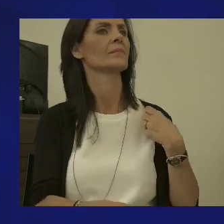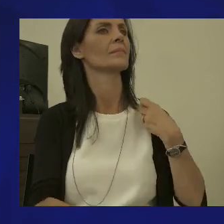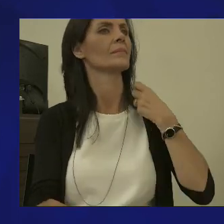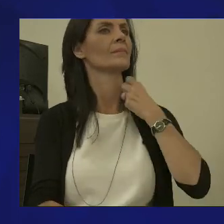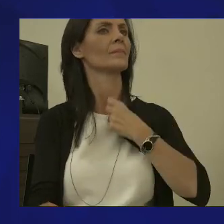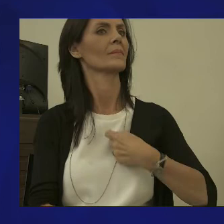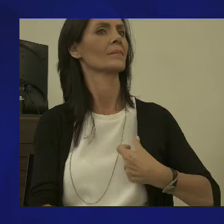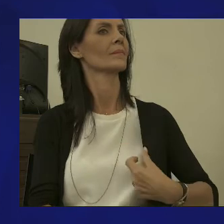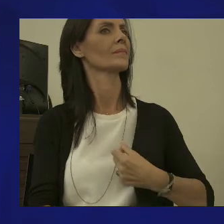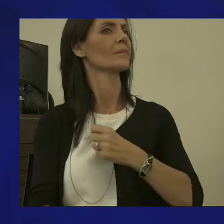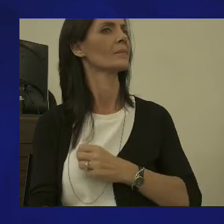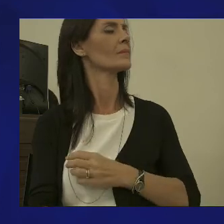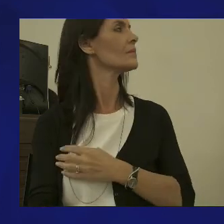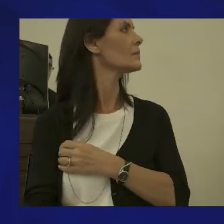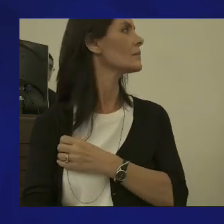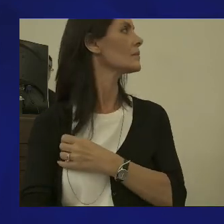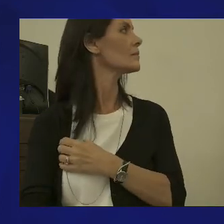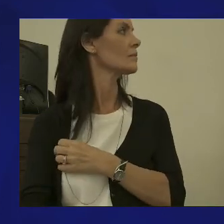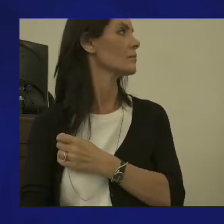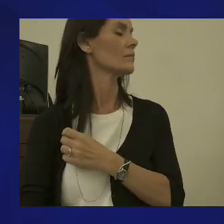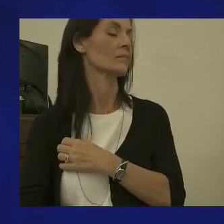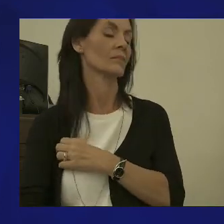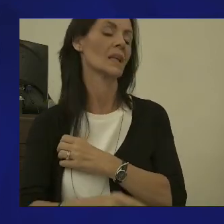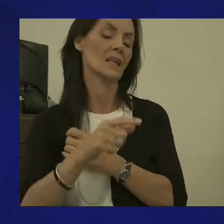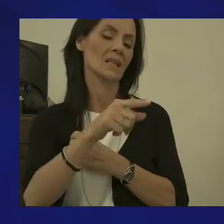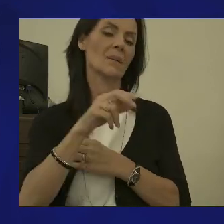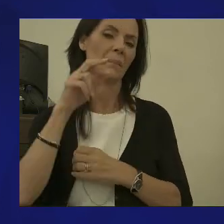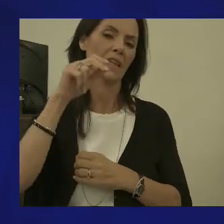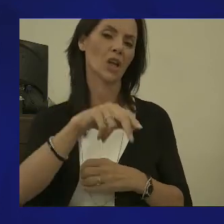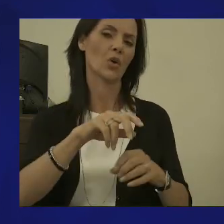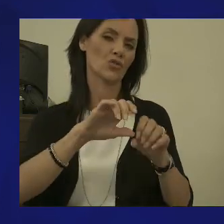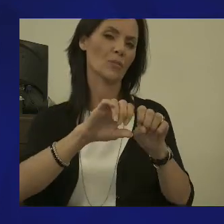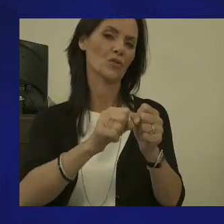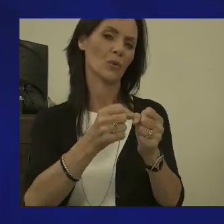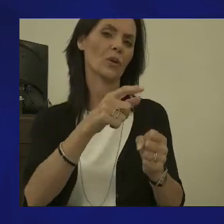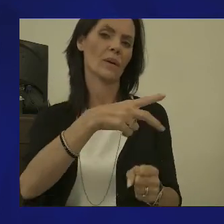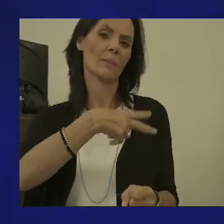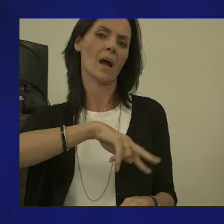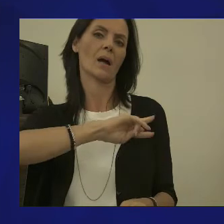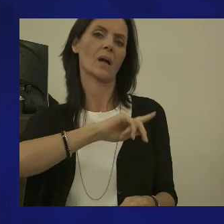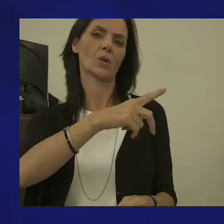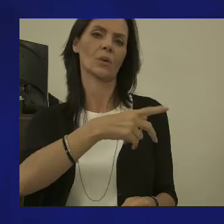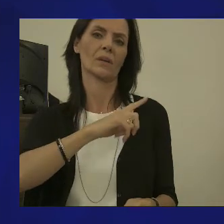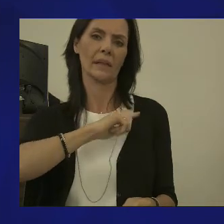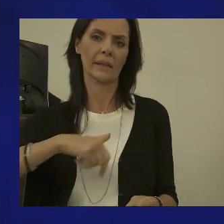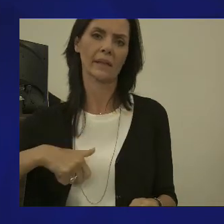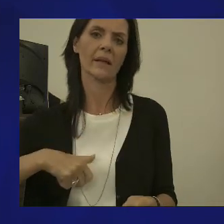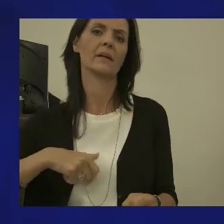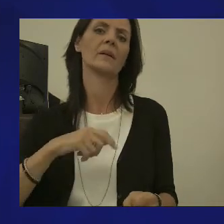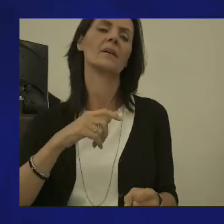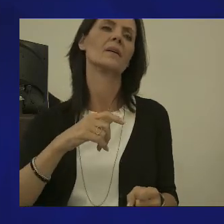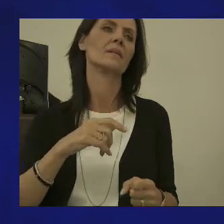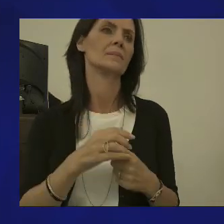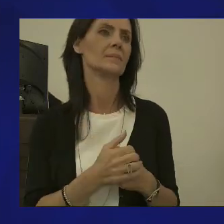צביקה רוצה שאני אראה את המדרגות השבורות, אז רואים אותן בסרטון, אבל זה מדרגות של באחריות העירייה, ובמשך עשרות, במשך